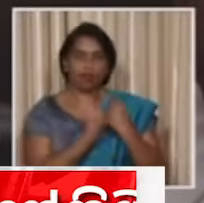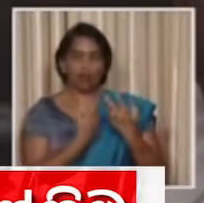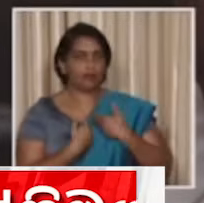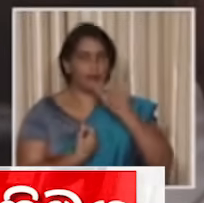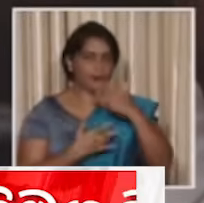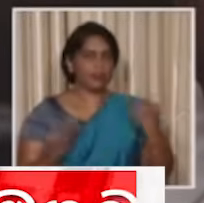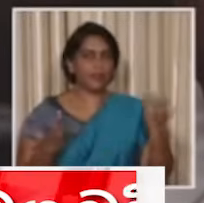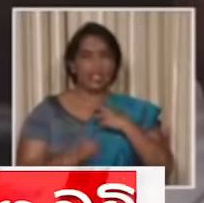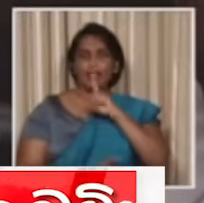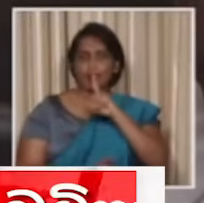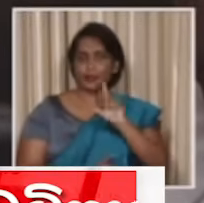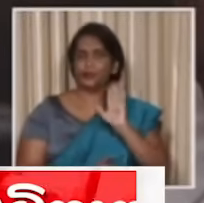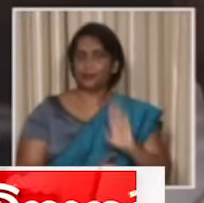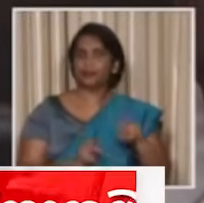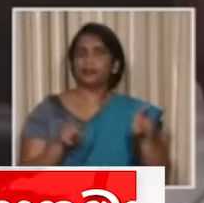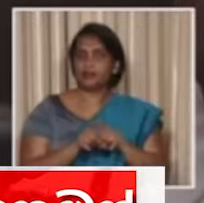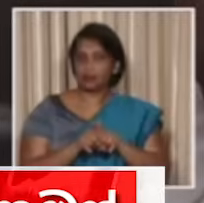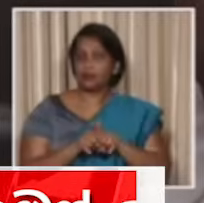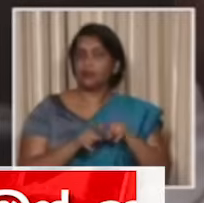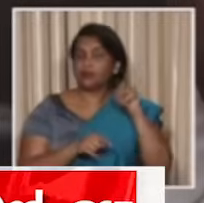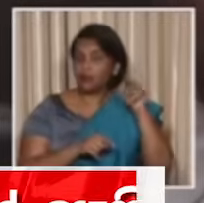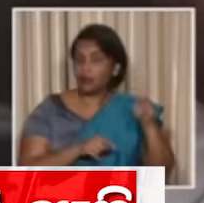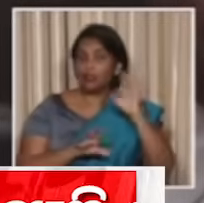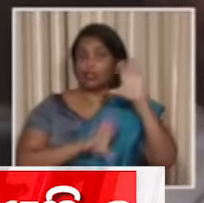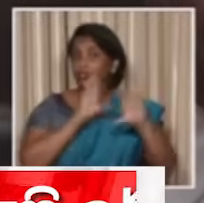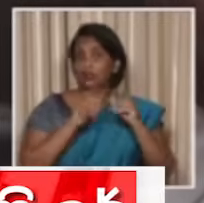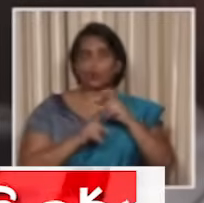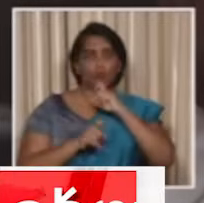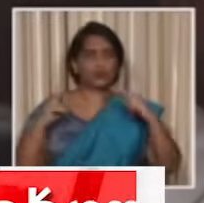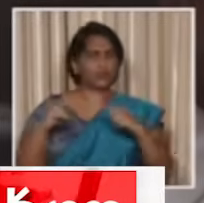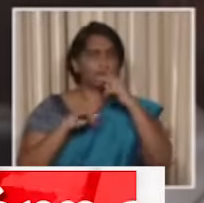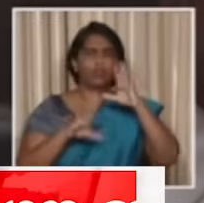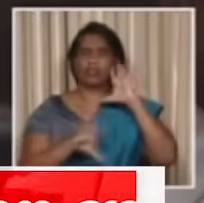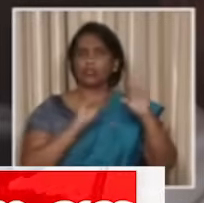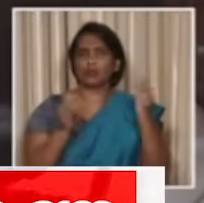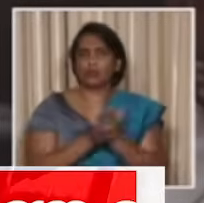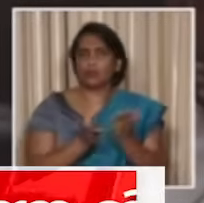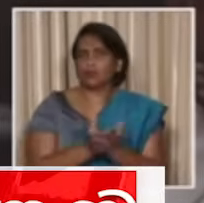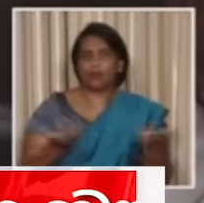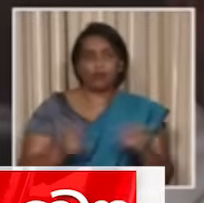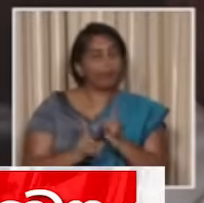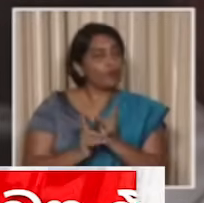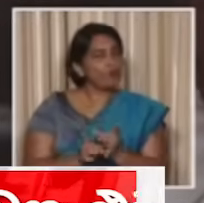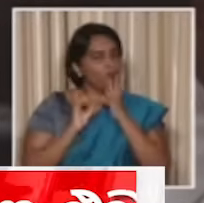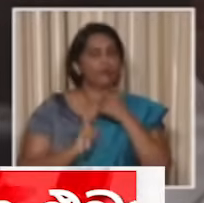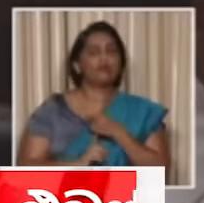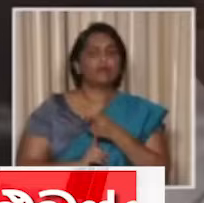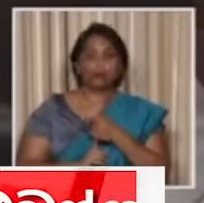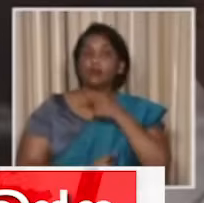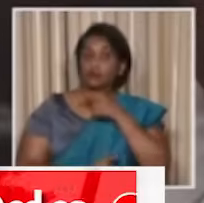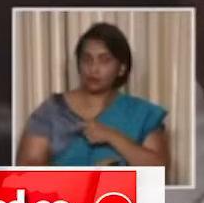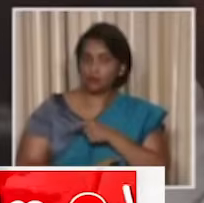කරන්න. ඒකයි කිව්වේ. ඊට පස්සේ කිව්වා ඔවුන්ට දත්ත නැහැ. හරි ඒ පසුබිම යටතේ